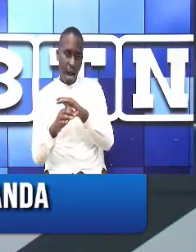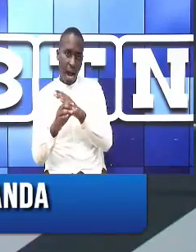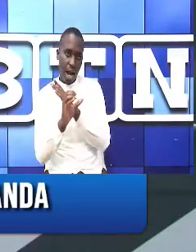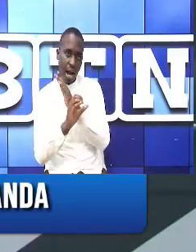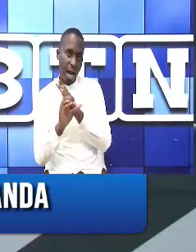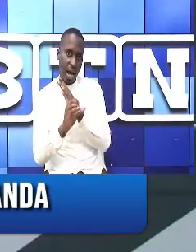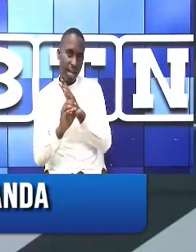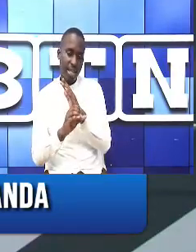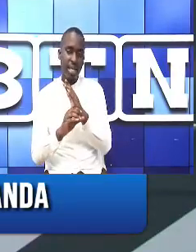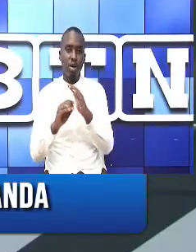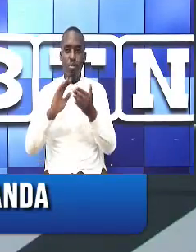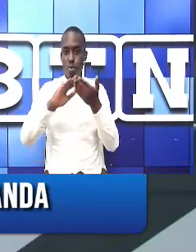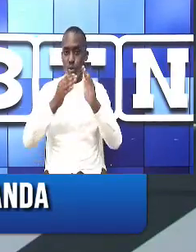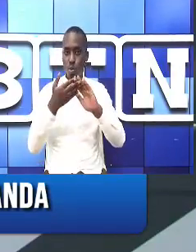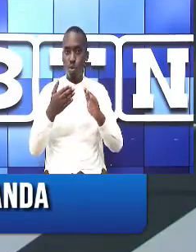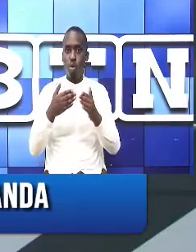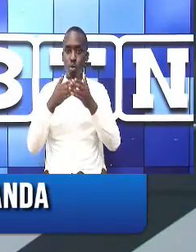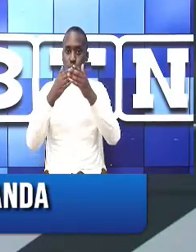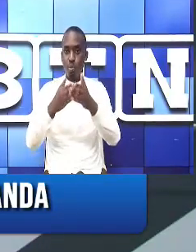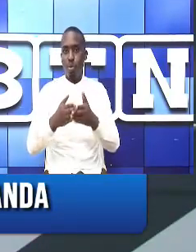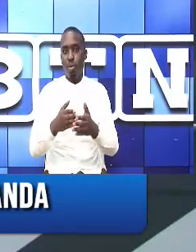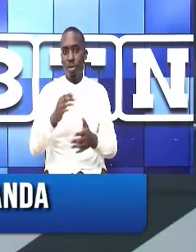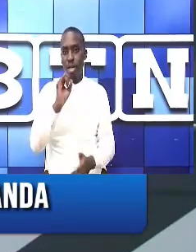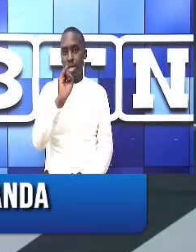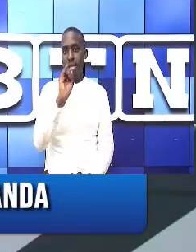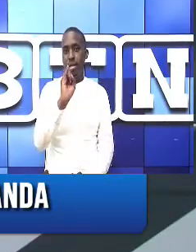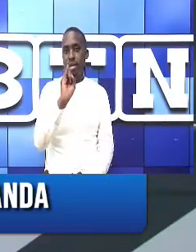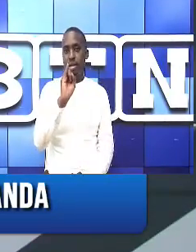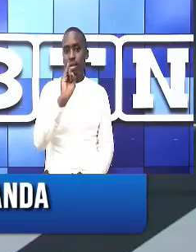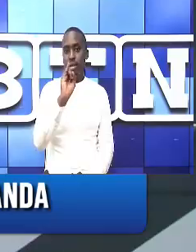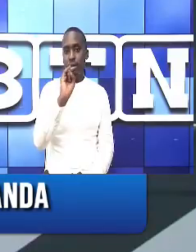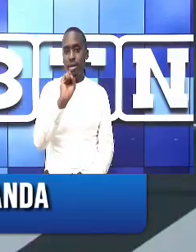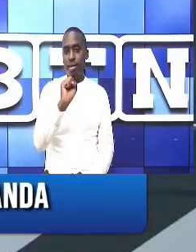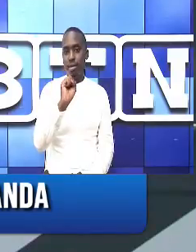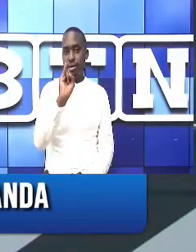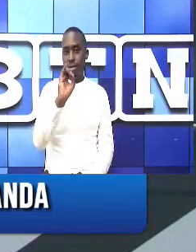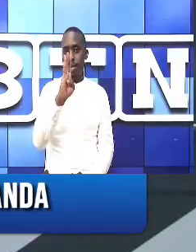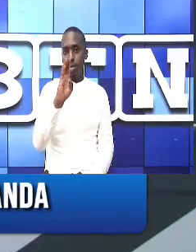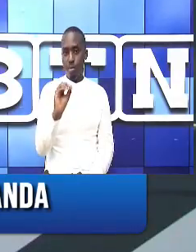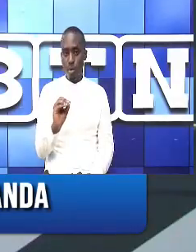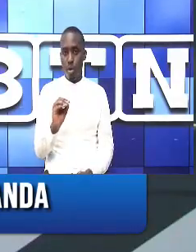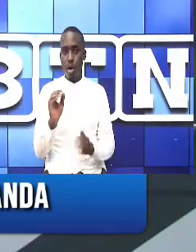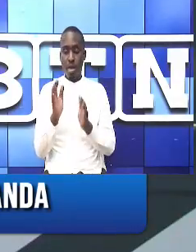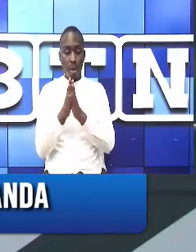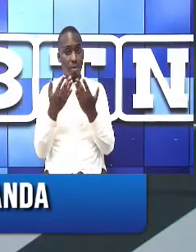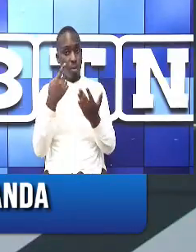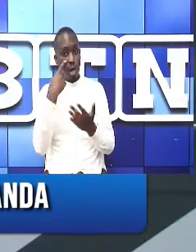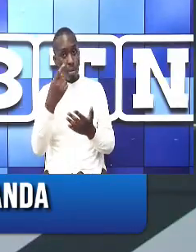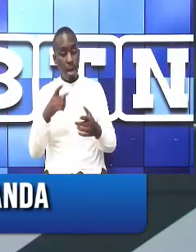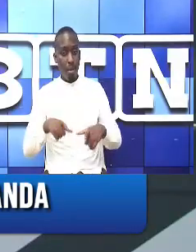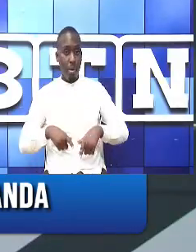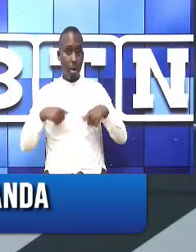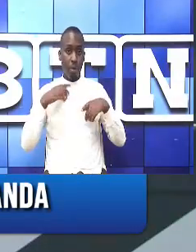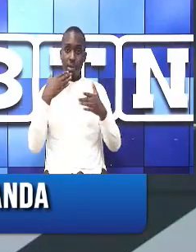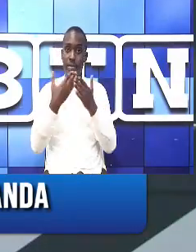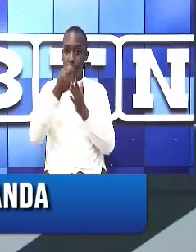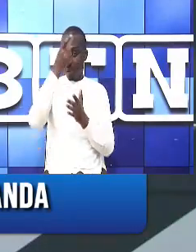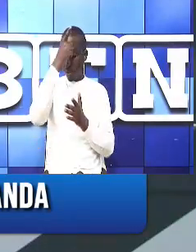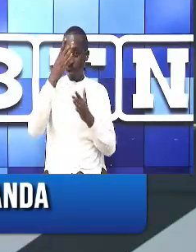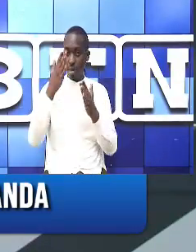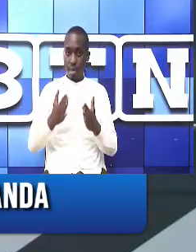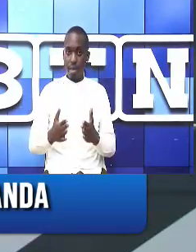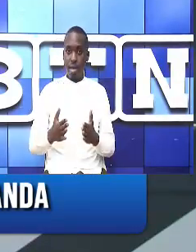na mutwara sibo nk'umuntu ufite kureberera imibereho myiza y'abo baturage we ubutumwa akwiye kuzirikana kuri ino